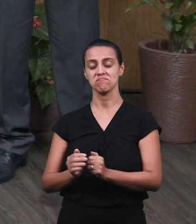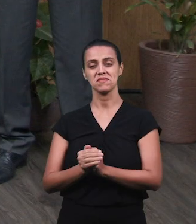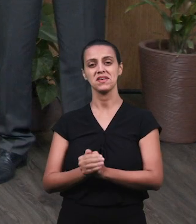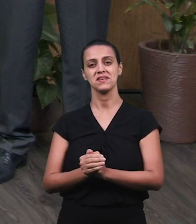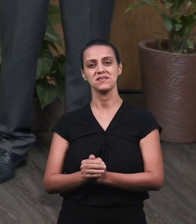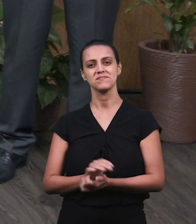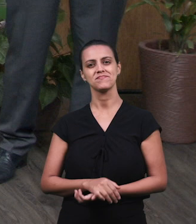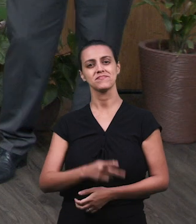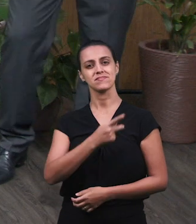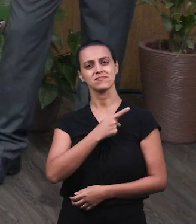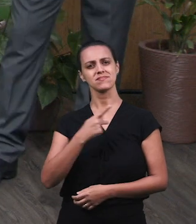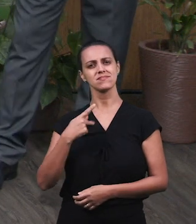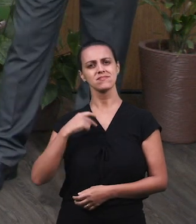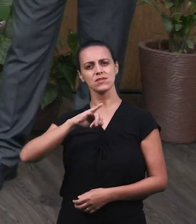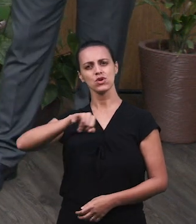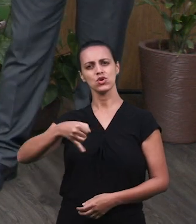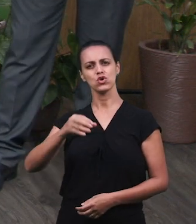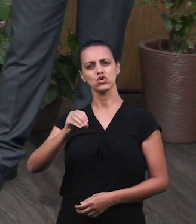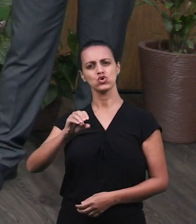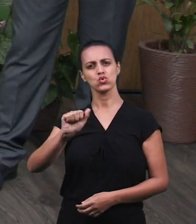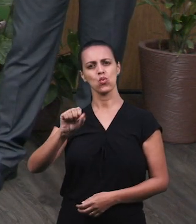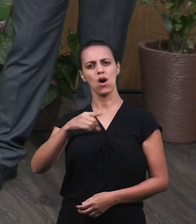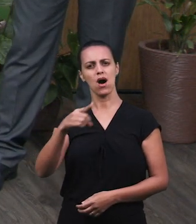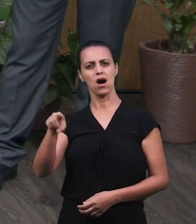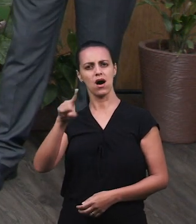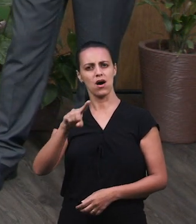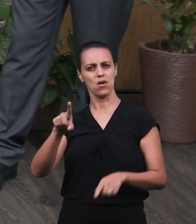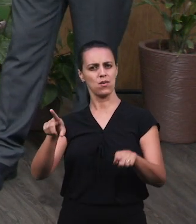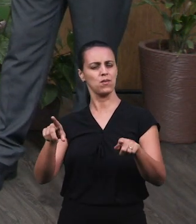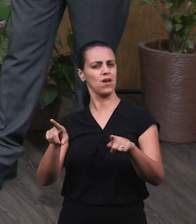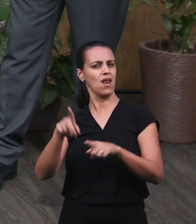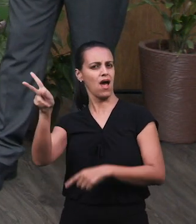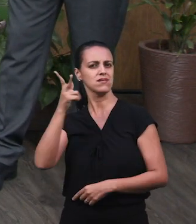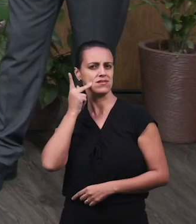Le pasteur João Santos de Taucaia,